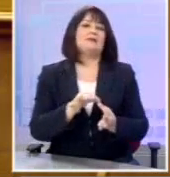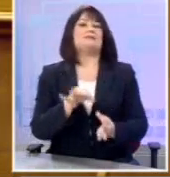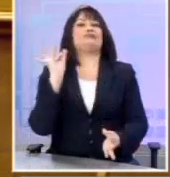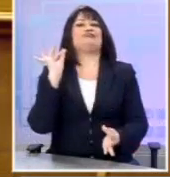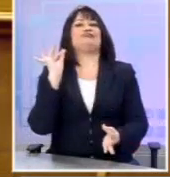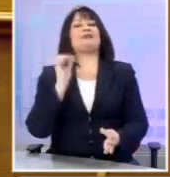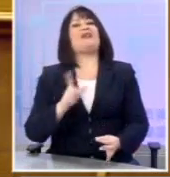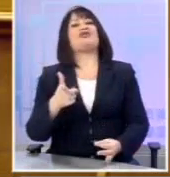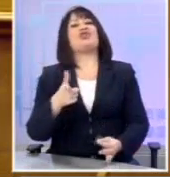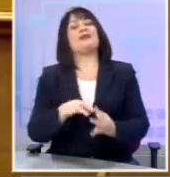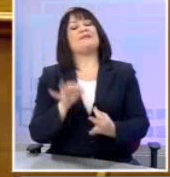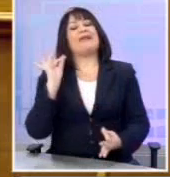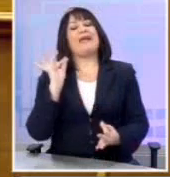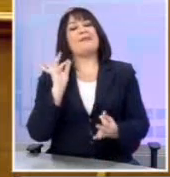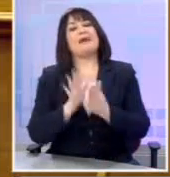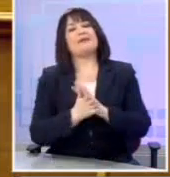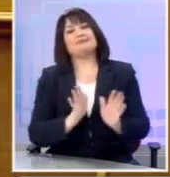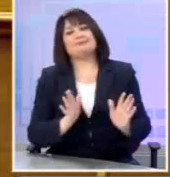φτωχών.